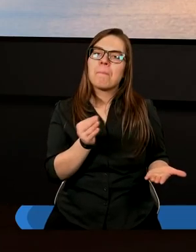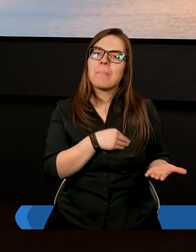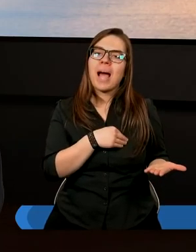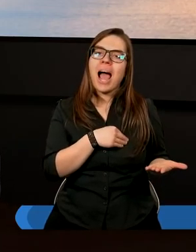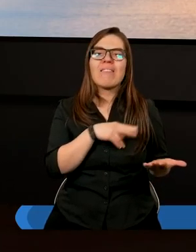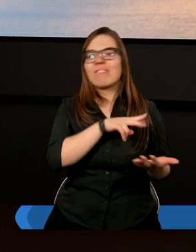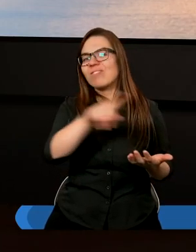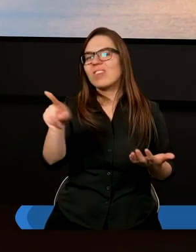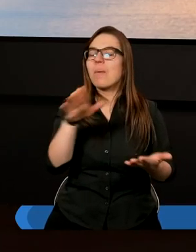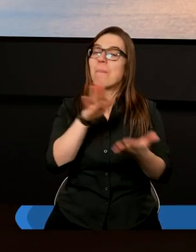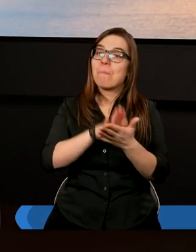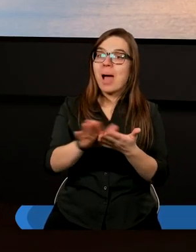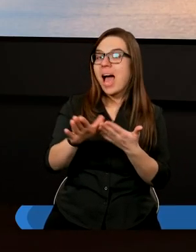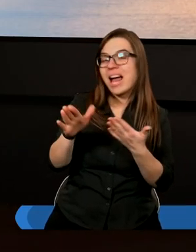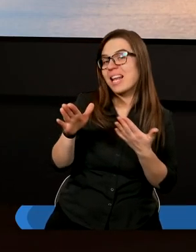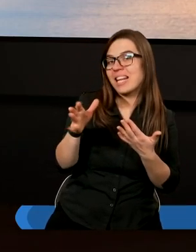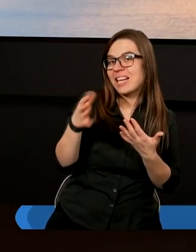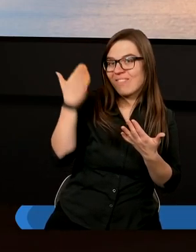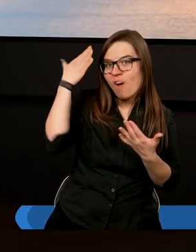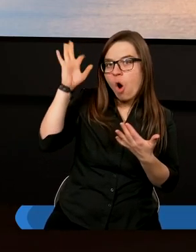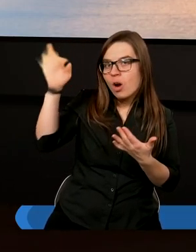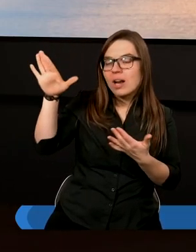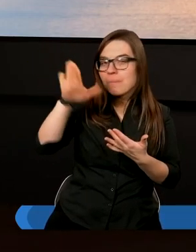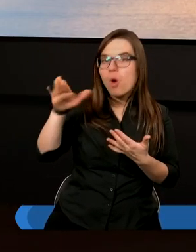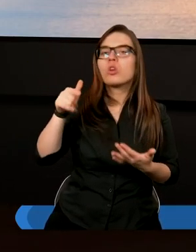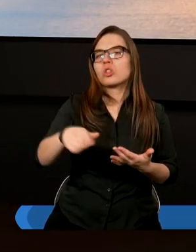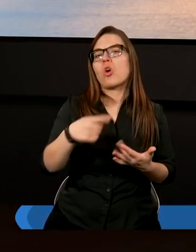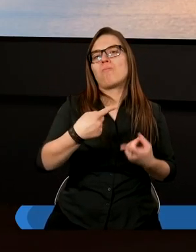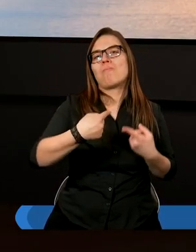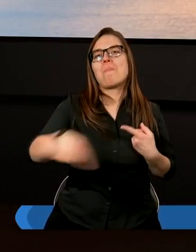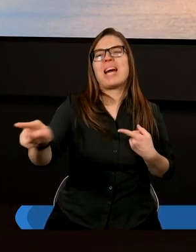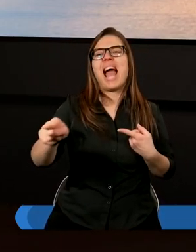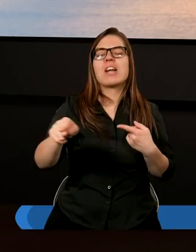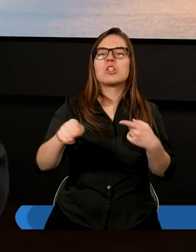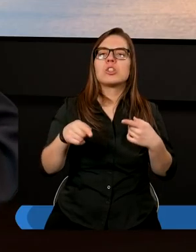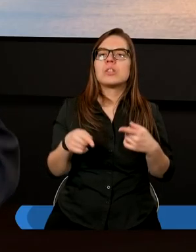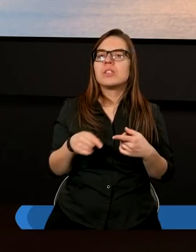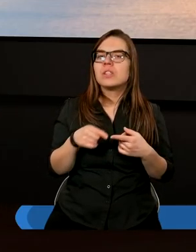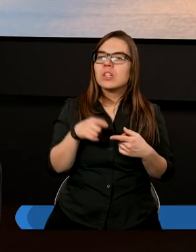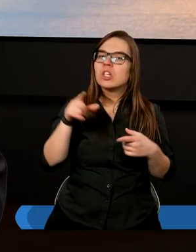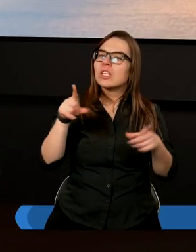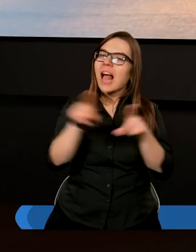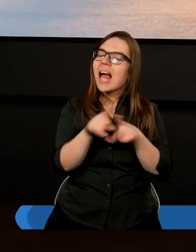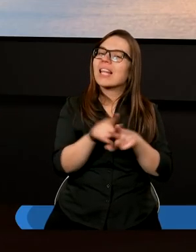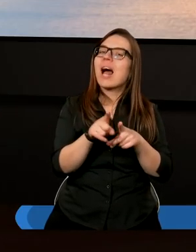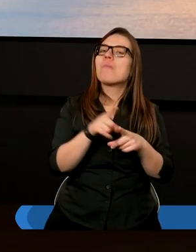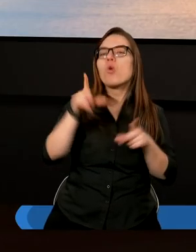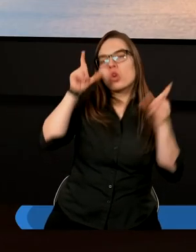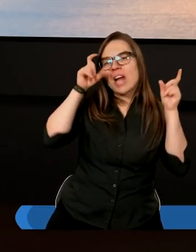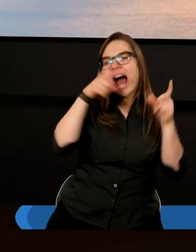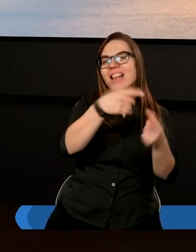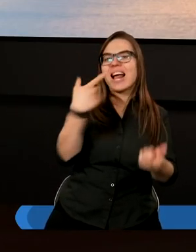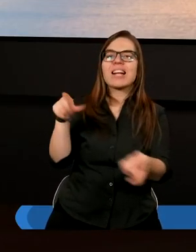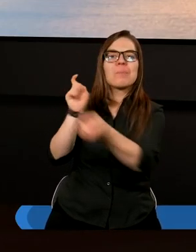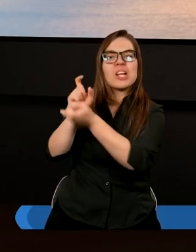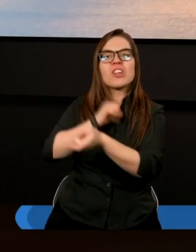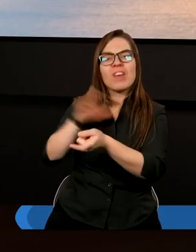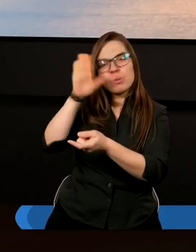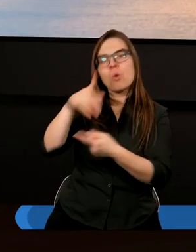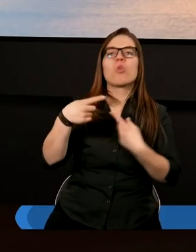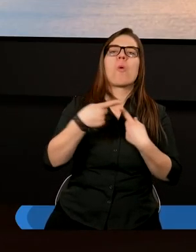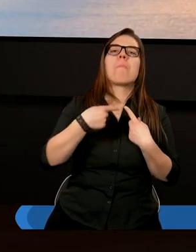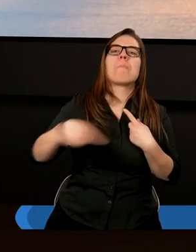żyjecie zgodnie z wolą Bożą bo jego jego jego wola wyrażona jest w prawie a wy wiernie